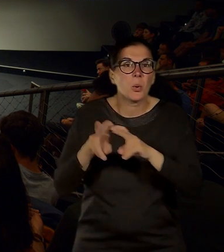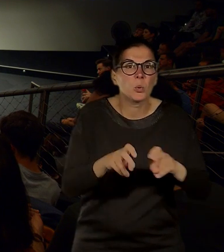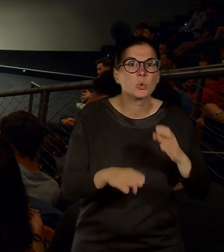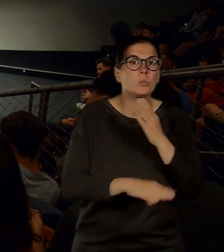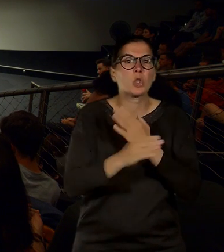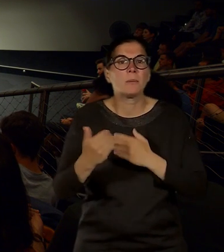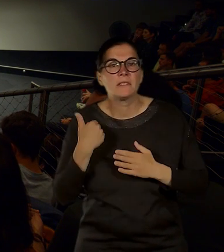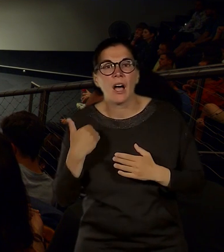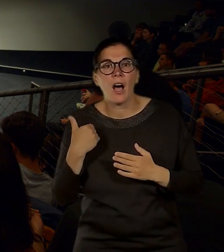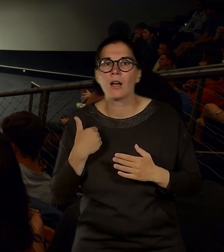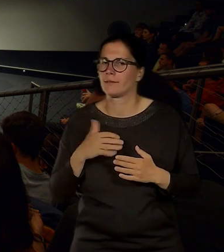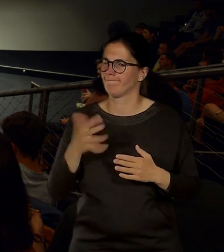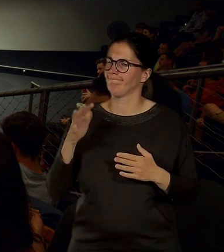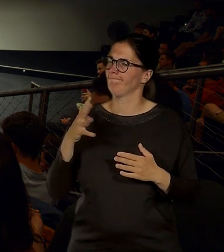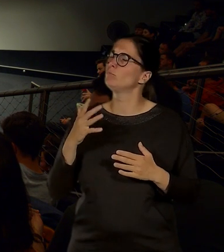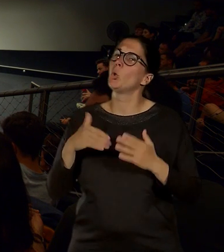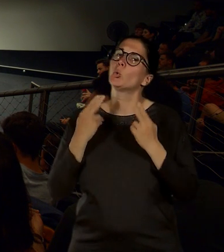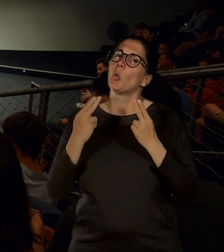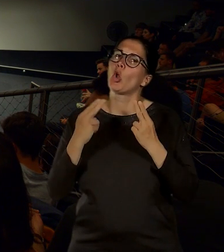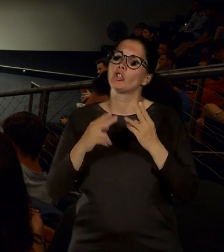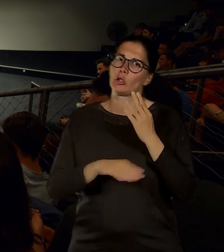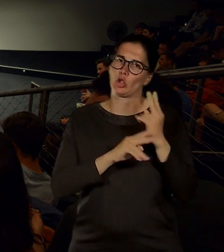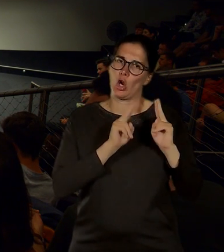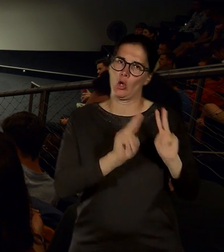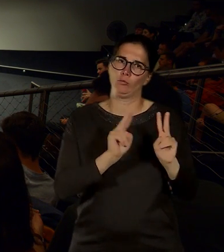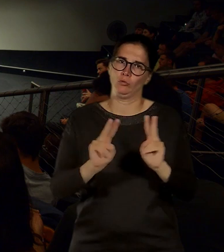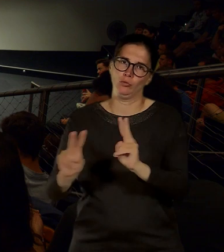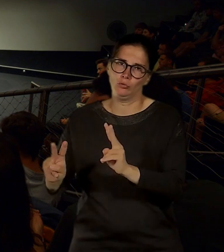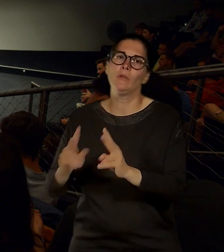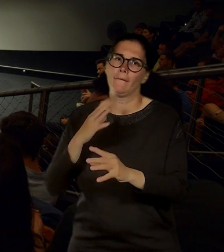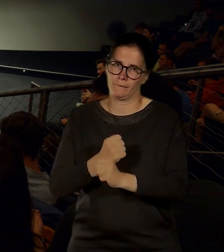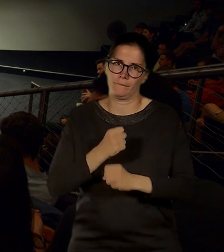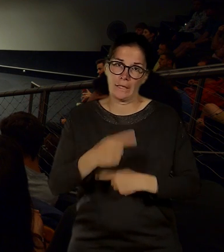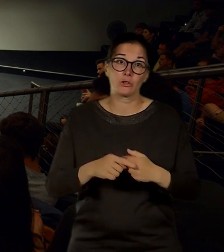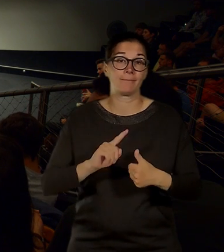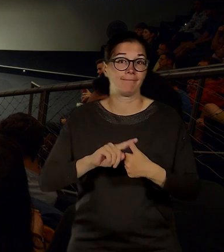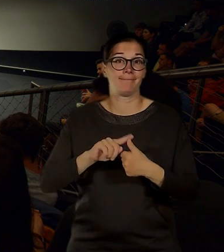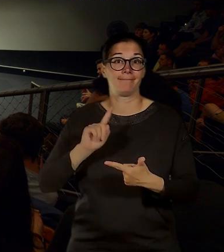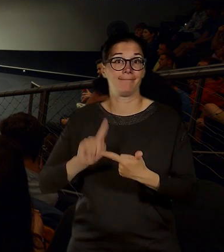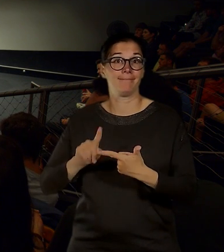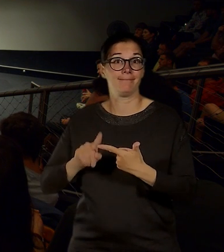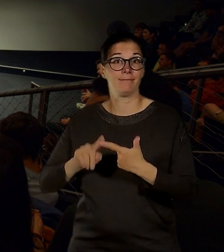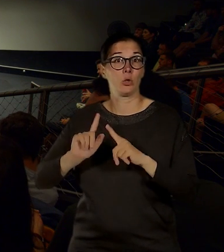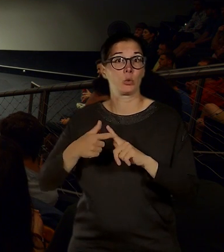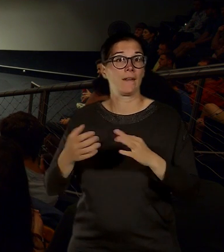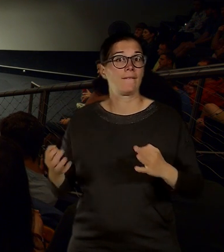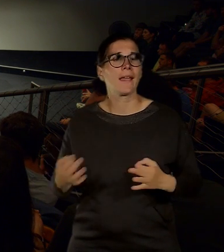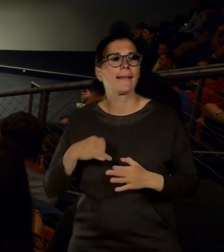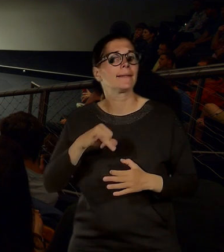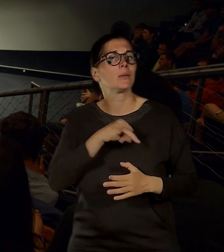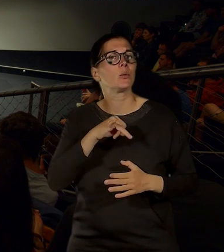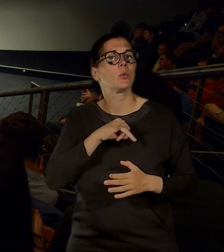taky záleží, jak se o ty stromy budeme dál starat. To je jedna otázka. A druhá moje otázka, která mě jako zajímá asi ještě víc,